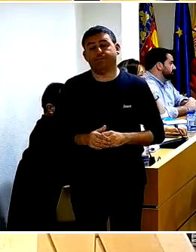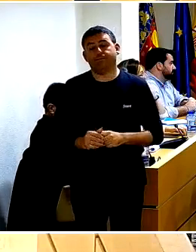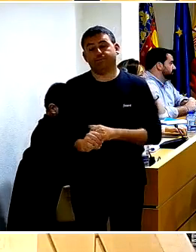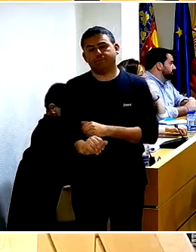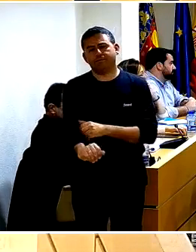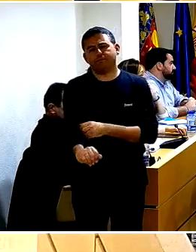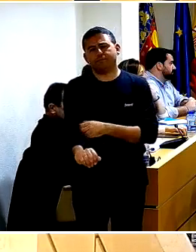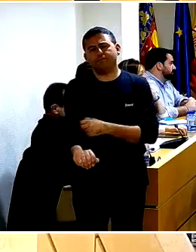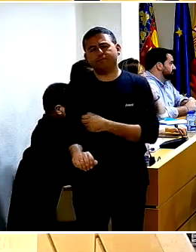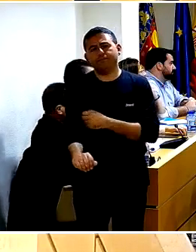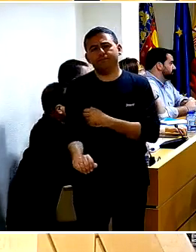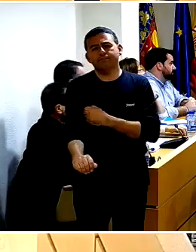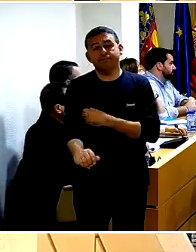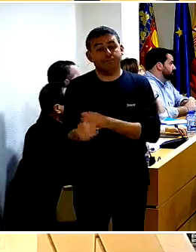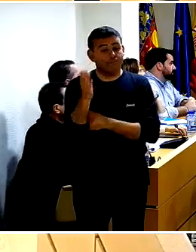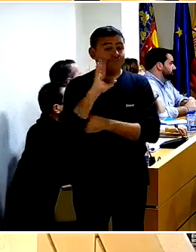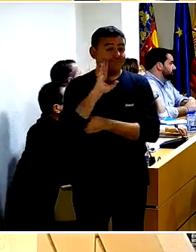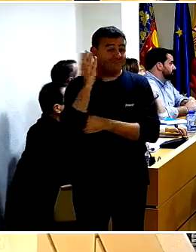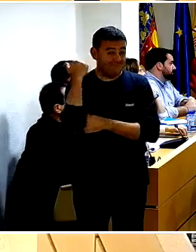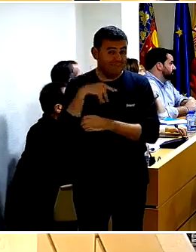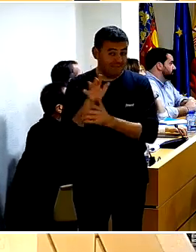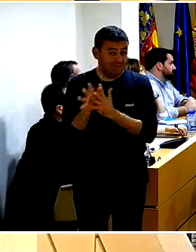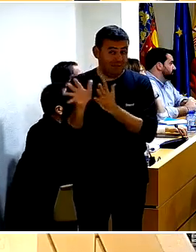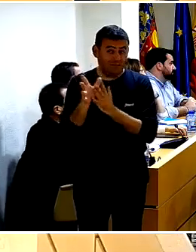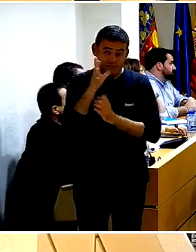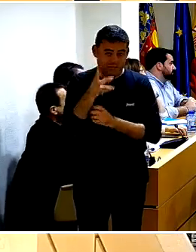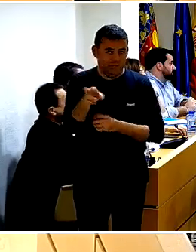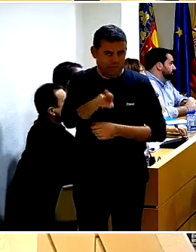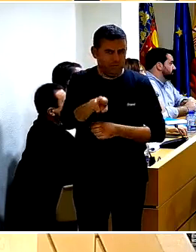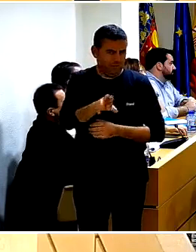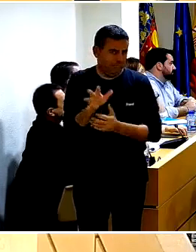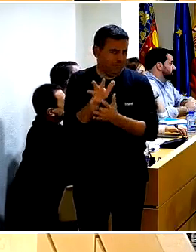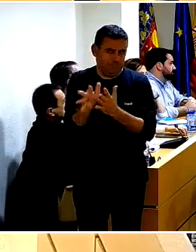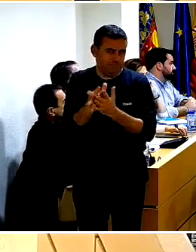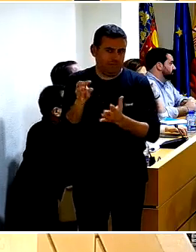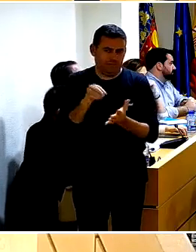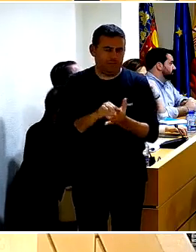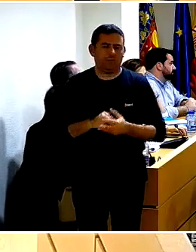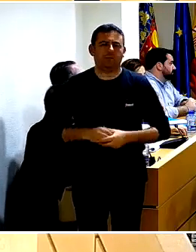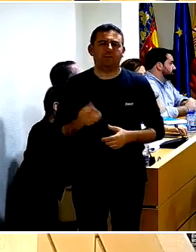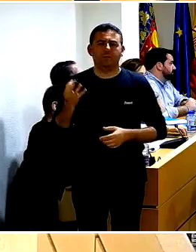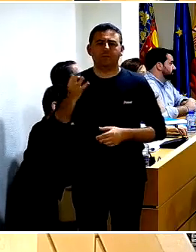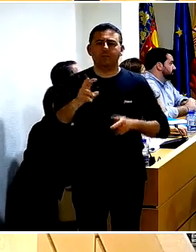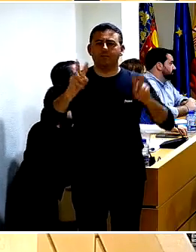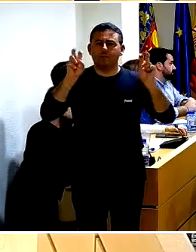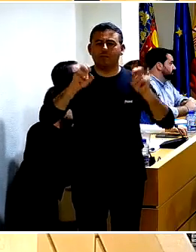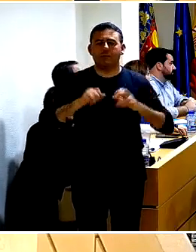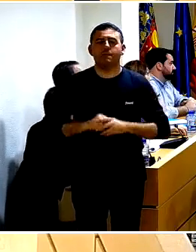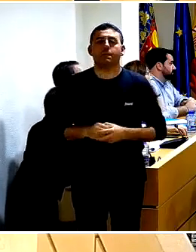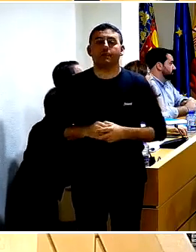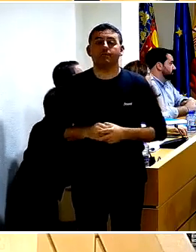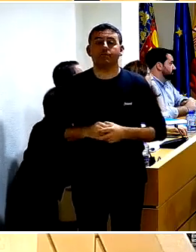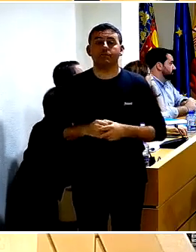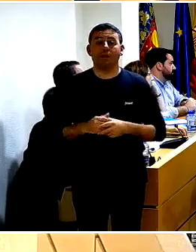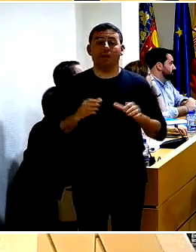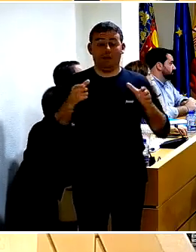ja li ho vaig dir el seu dia, però me torna a sorprendre que faça vostè al·lusió a les retribucions de l'equip